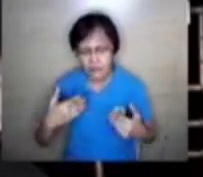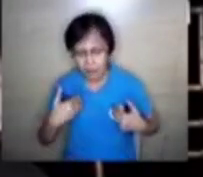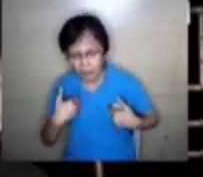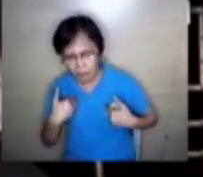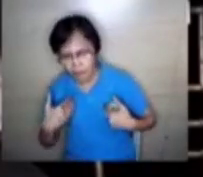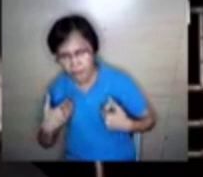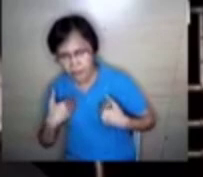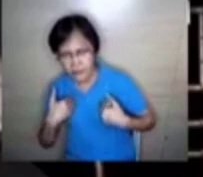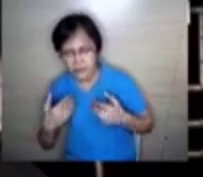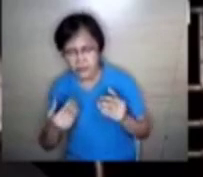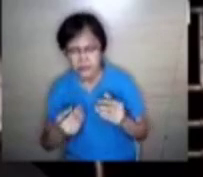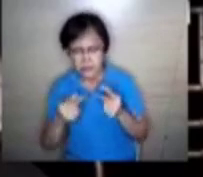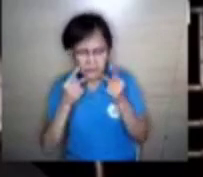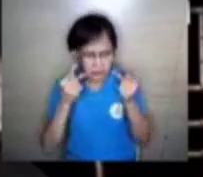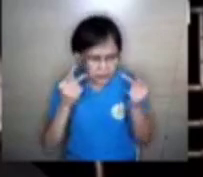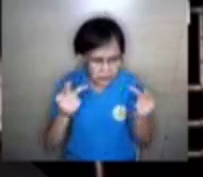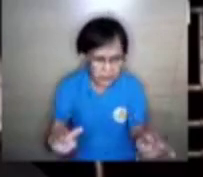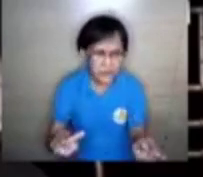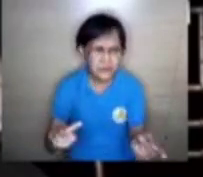yung tablet.